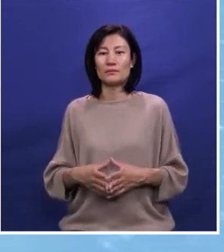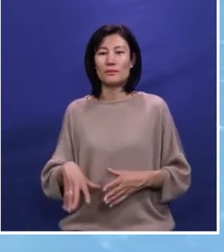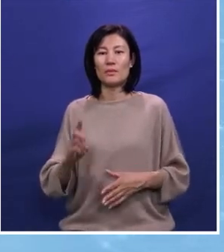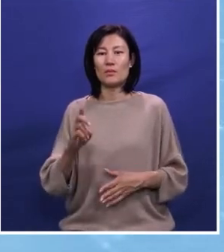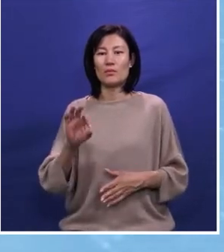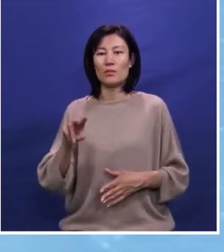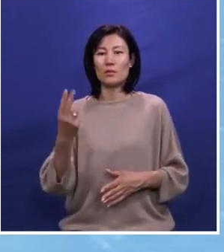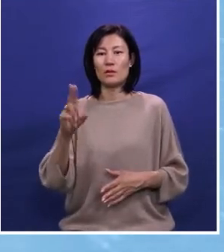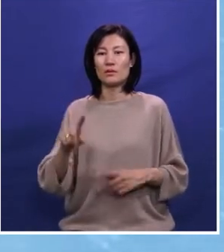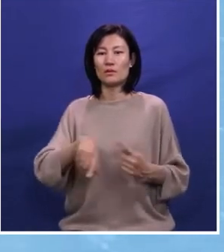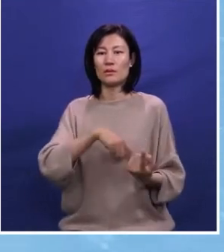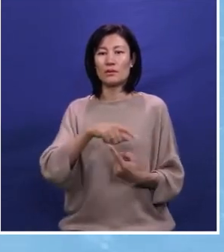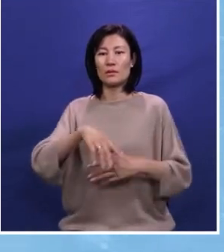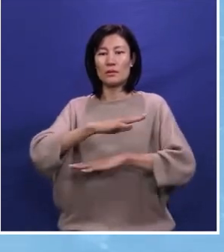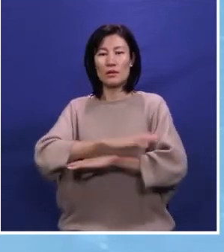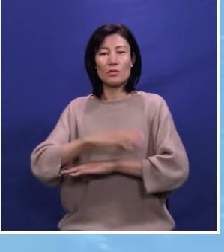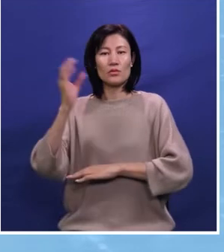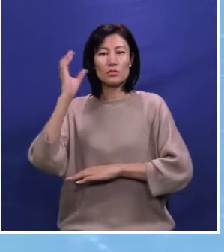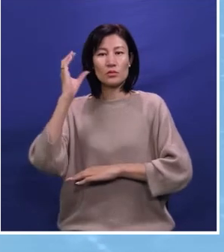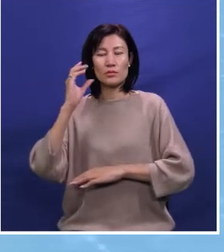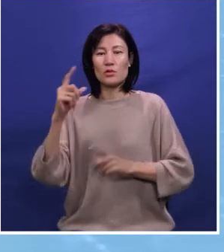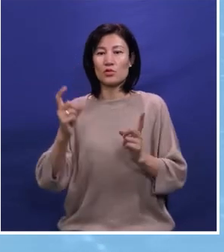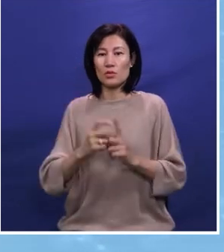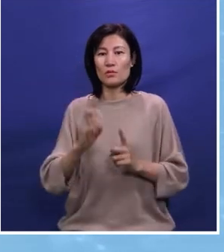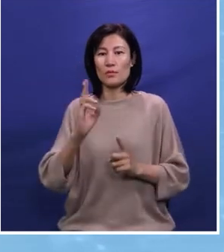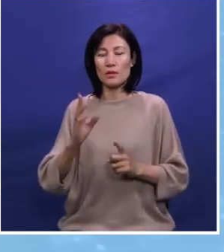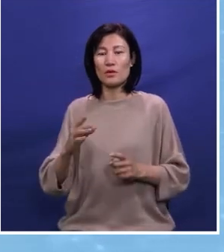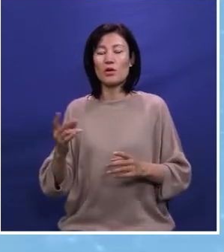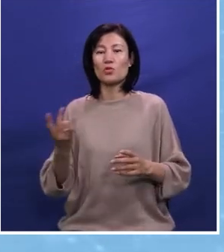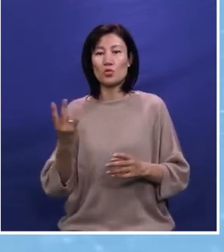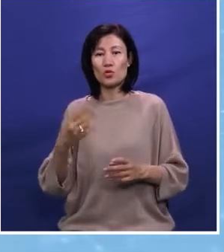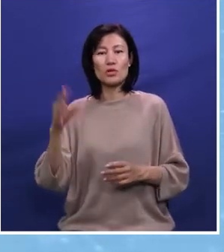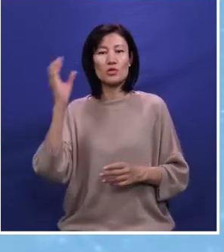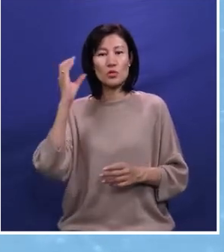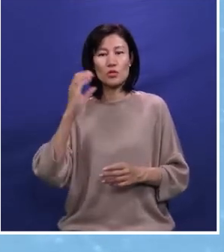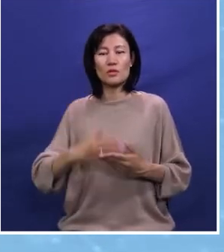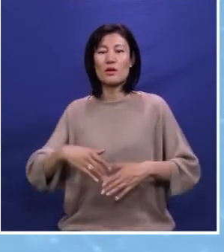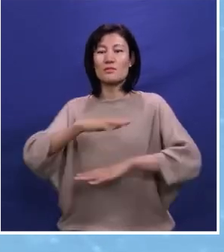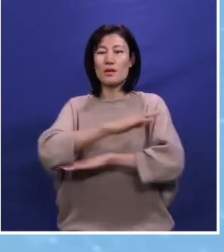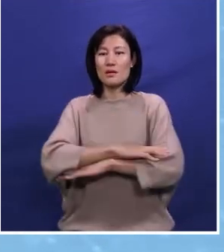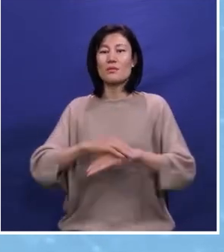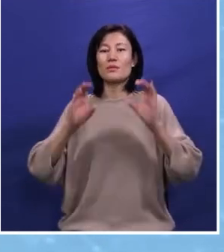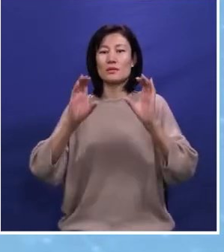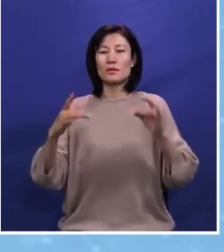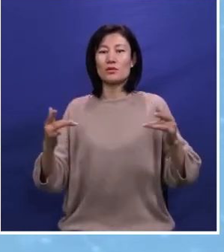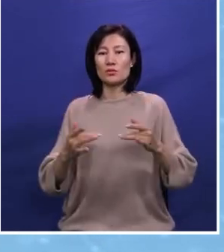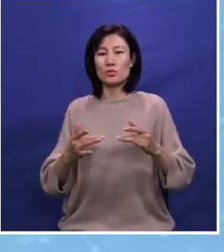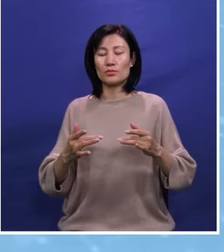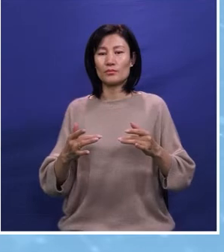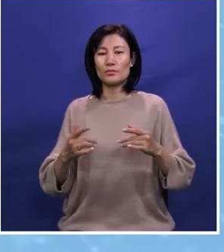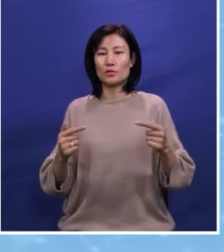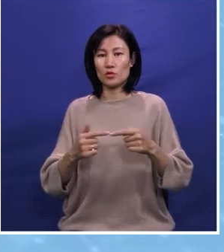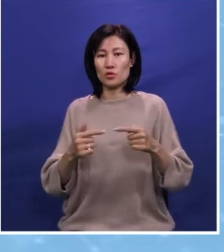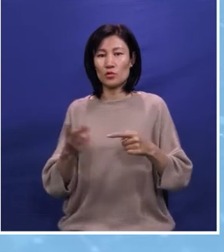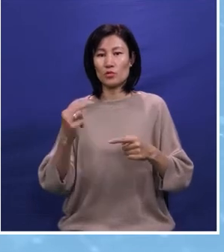болады. Тәртіпке басылған құл болмайды, тәртіпсіз ел болмайды деген сөз бар. Бәріміз білеміз оны. Енді заңға сәйкес келіп, бәрі дұрыс